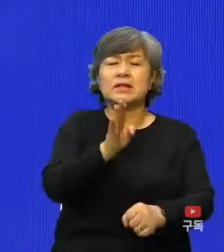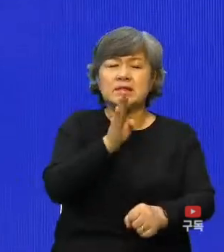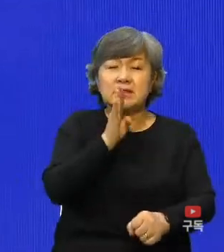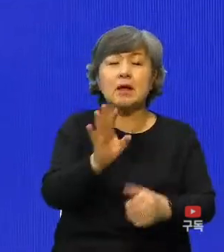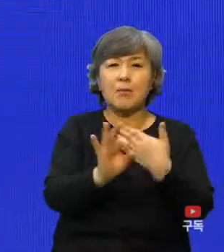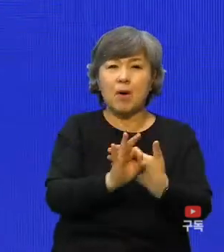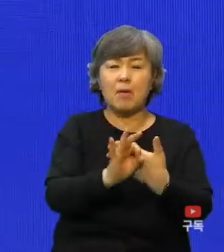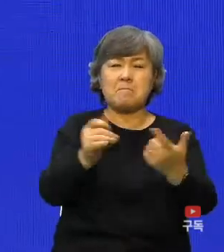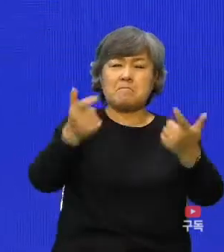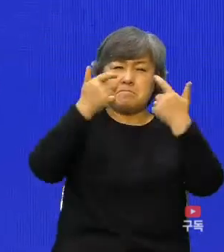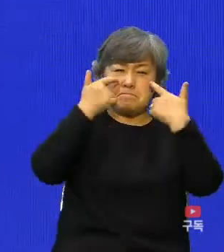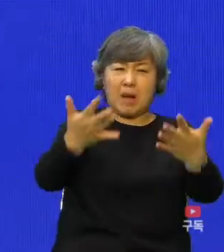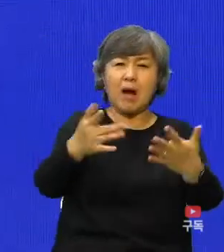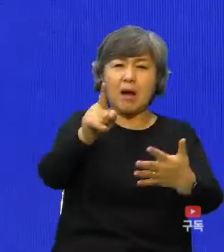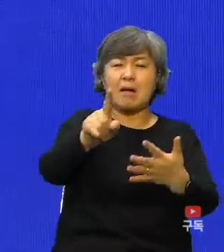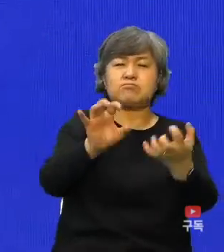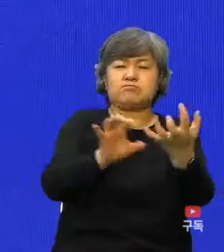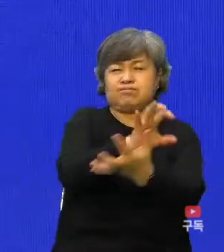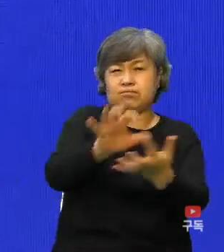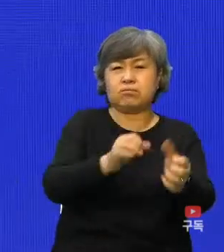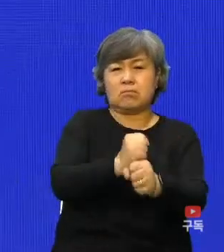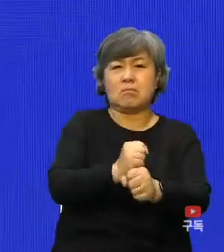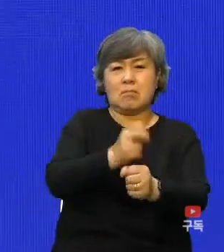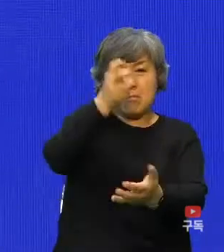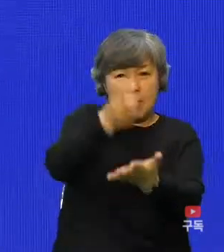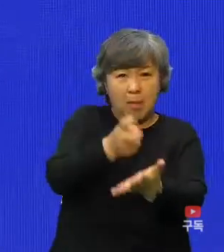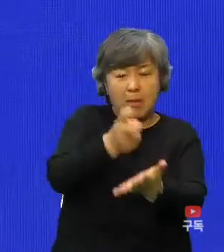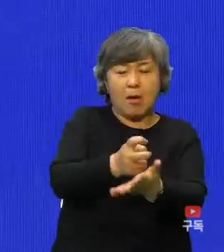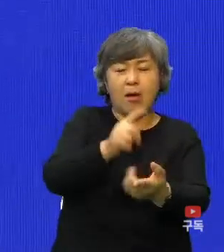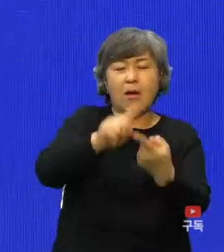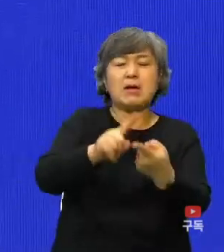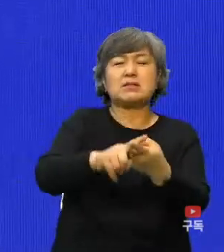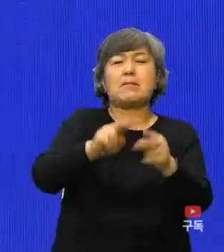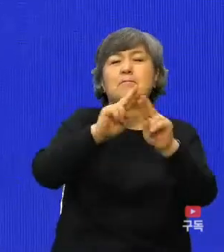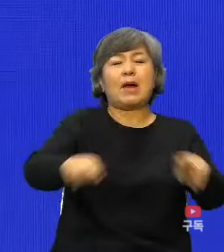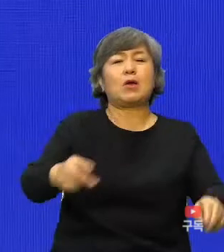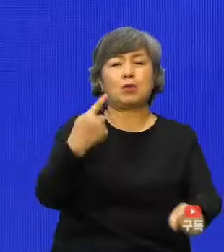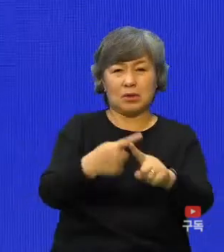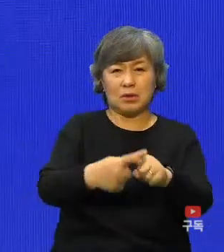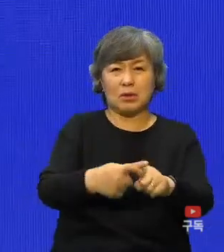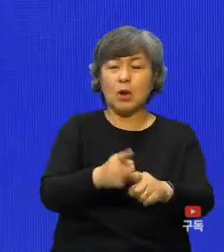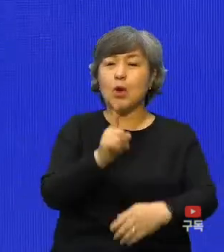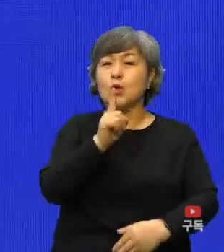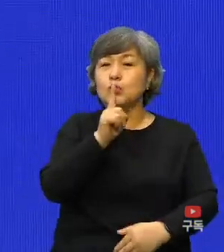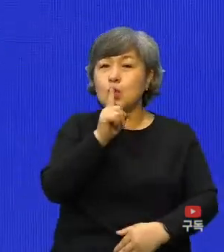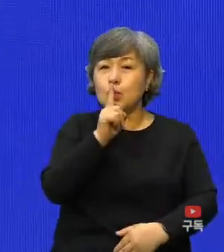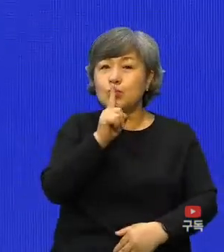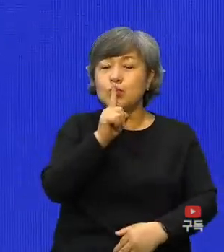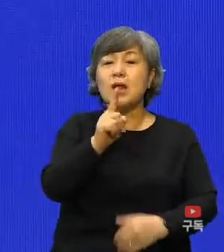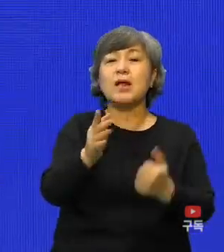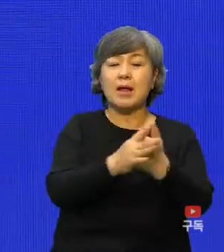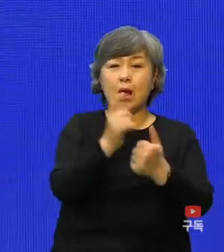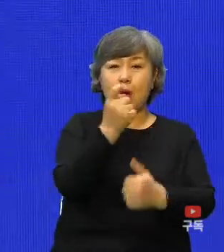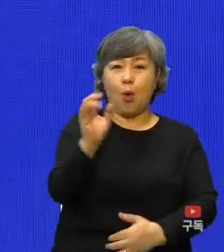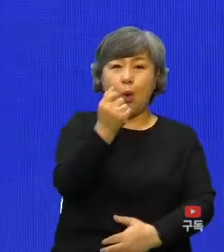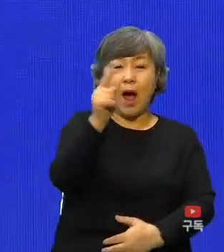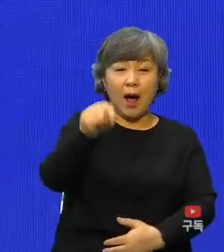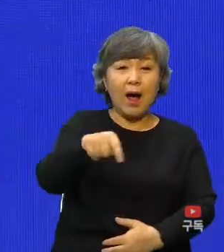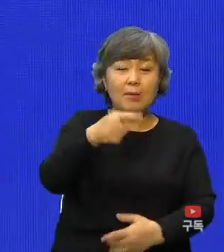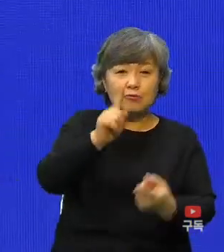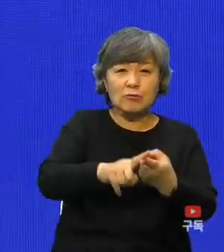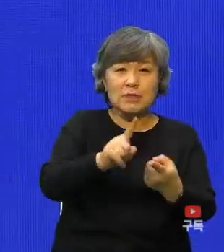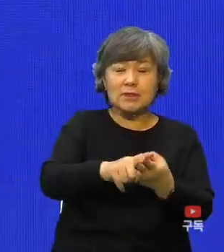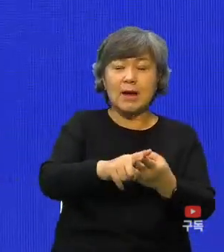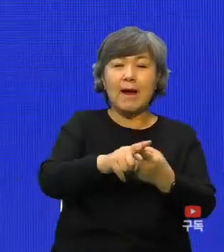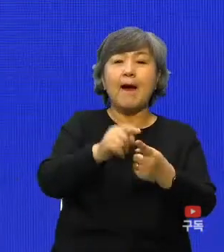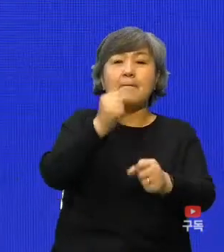한다면 명백한 국기문란이며 헌정질서 파괴 행위인 것입니다. 지난 촛불혁명 때 광화문을 80년 광주의 금난로로